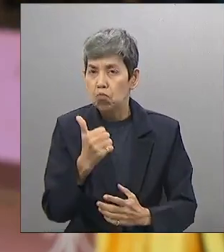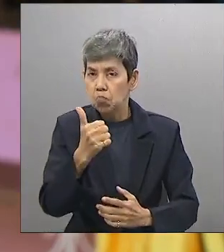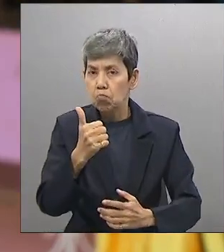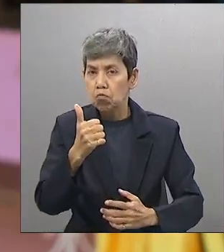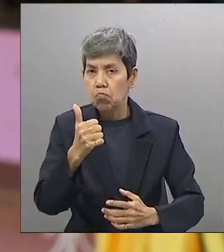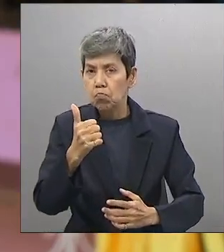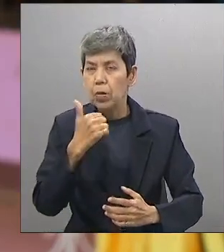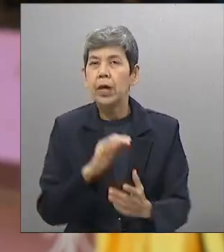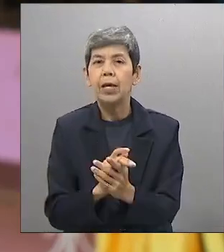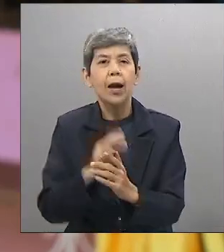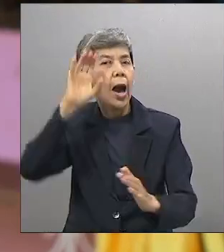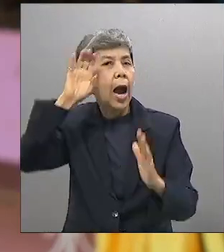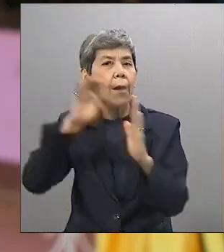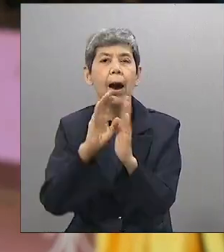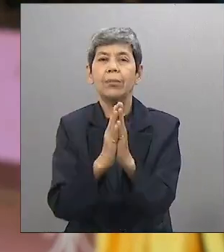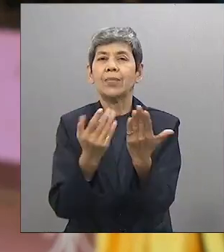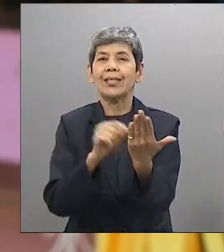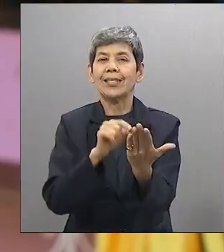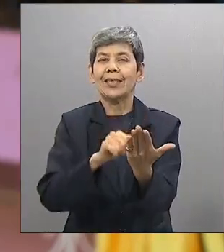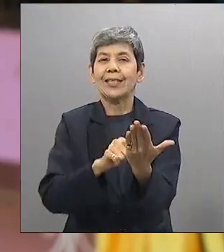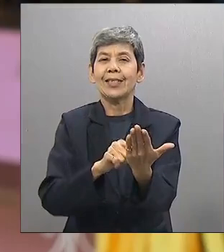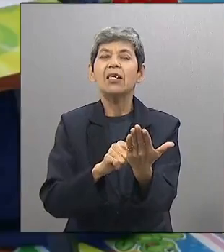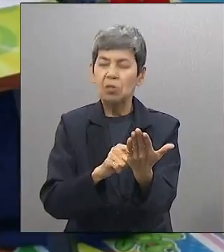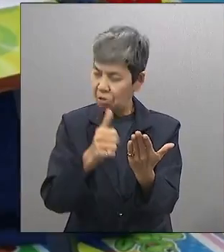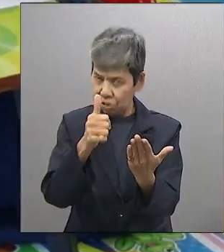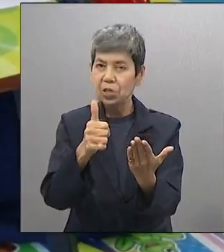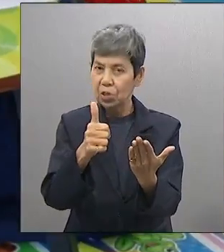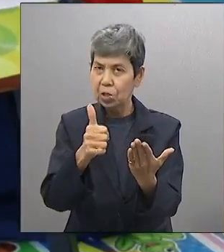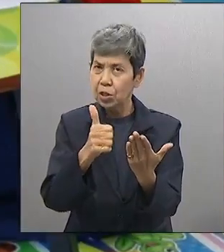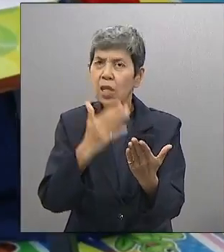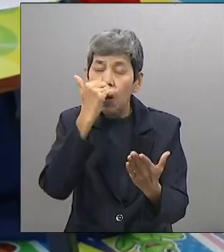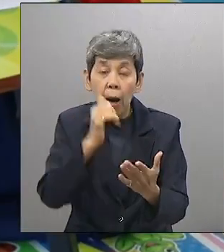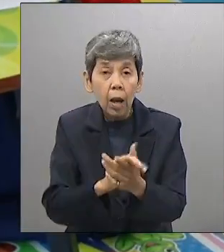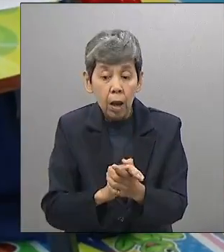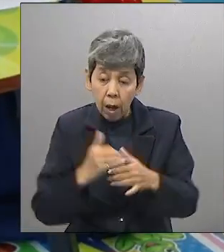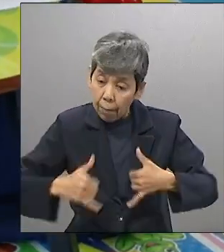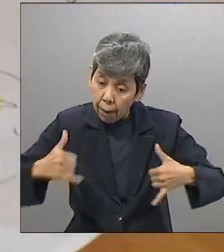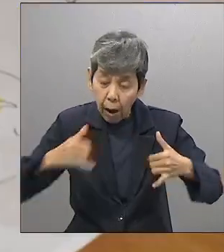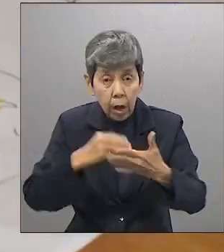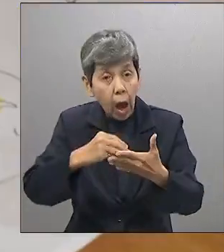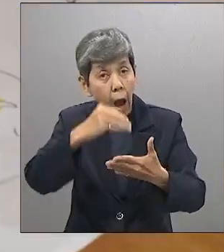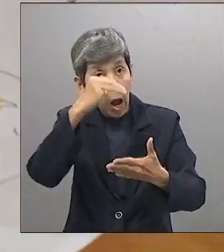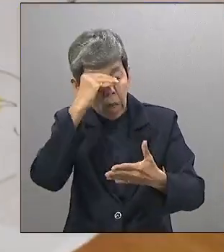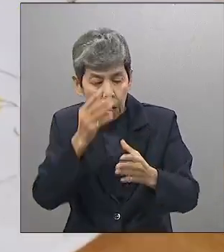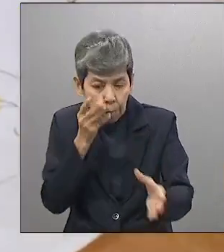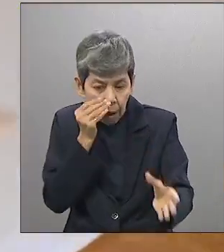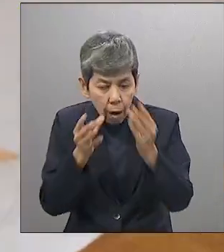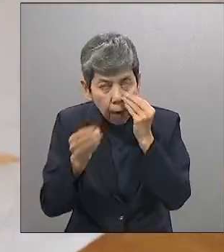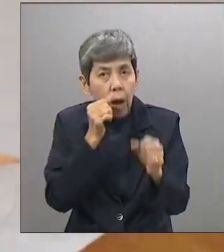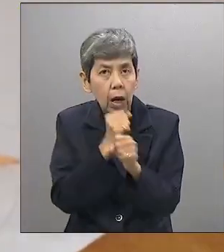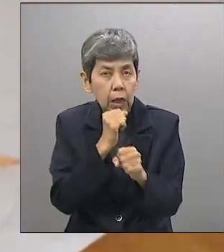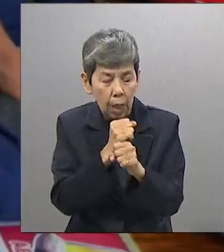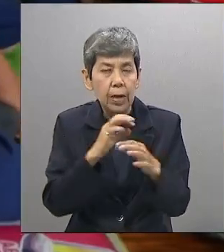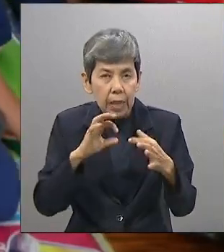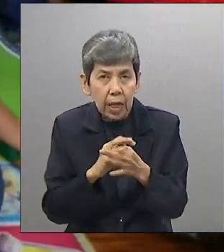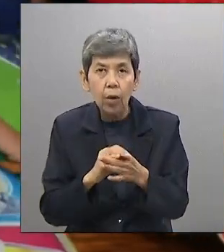พบมุิภาพในคคด condemnsกคิ คดีมากคืเป็นวตกรอีก vraiment Seni diำเริญการต่ไปกั